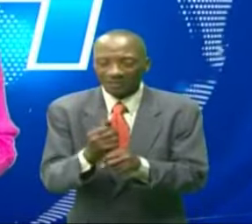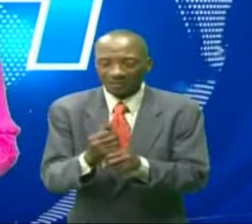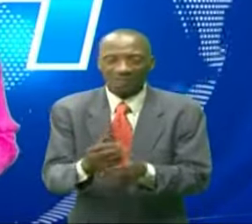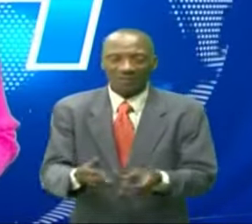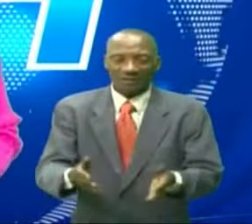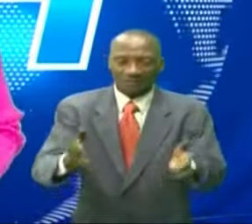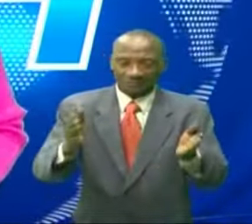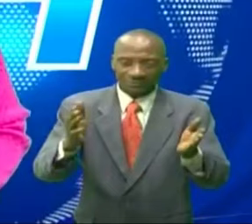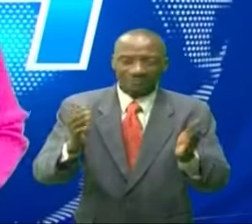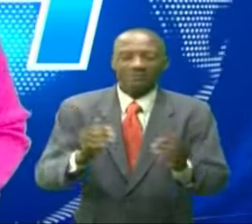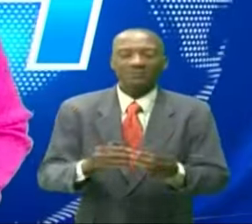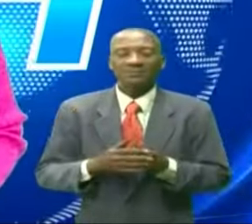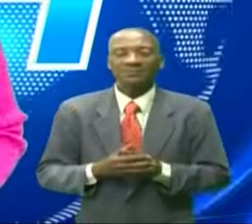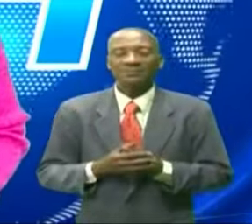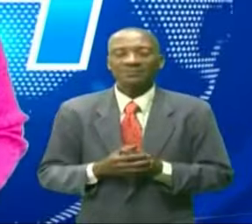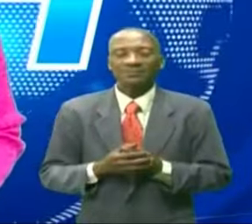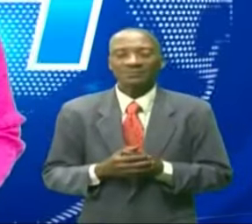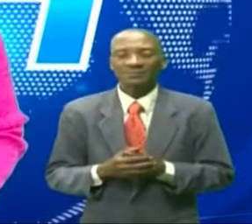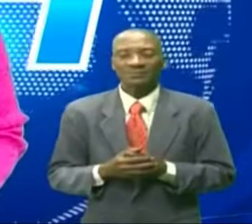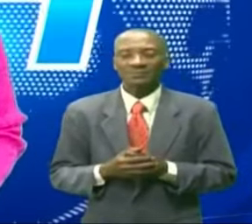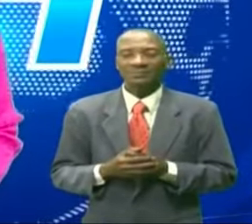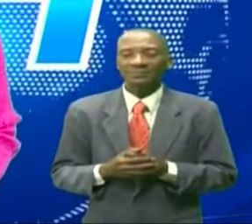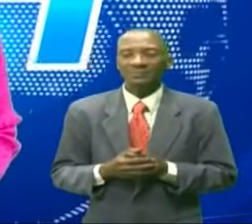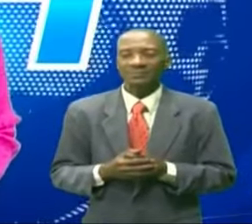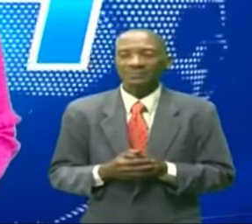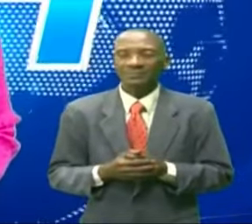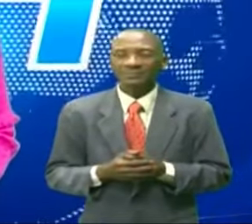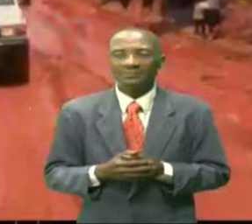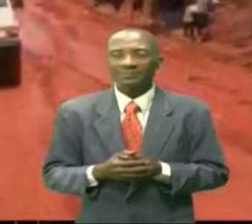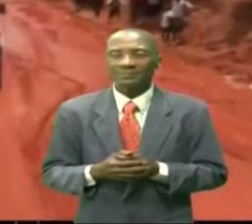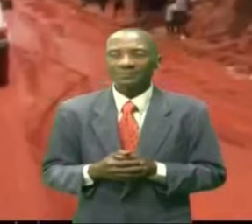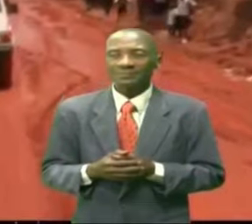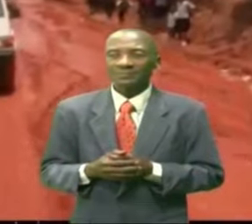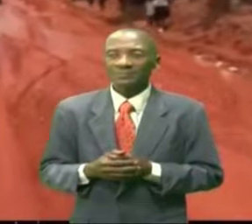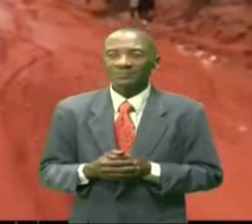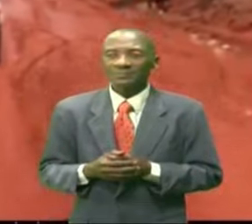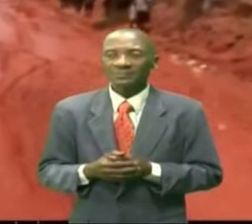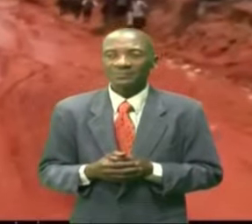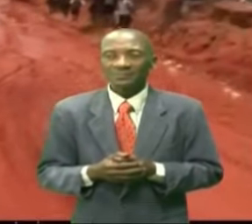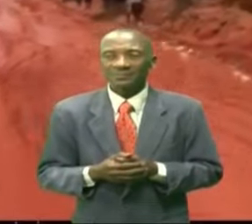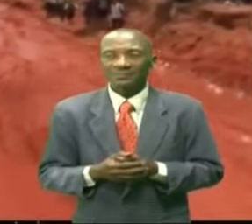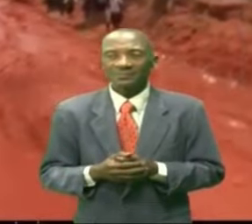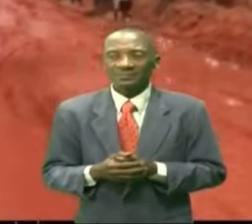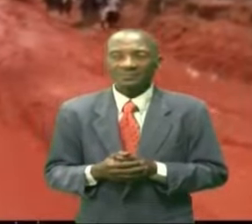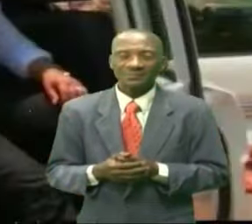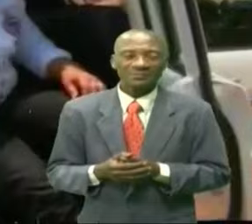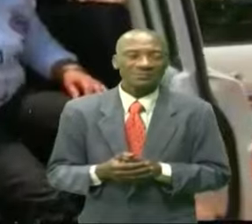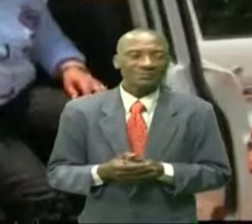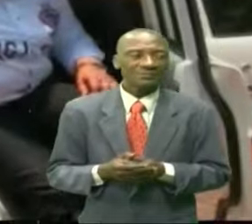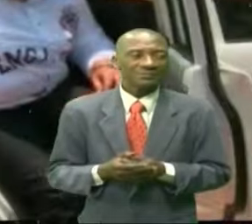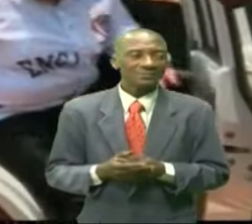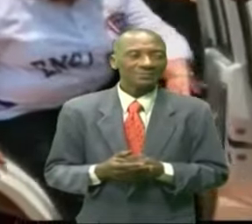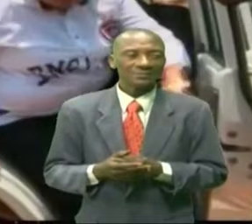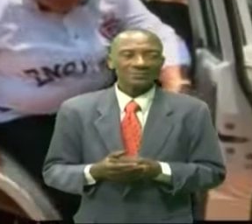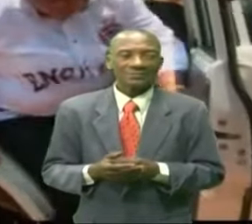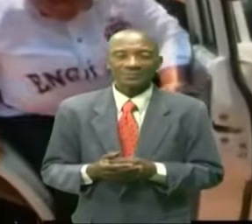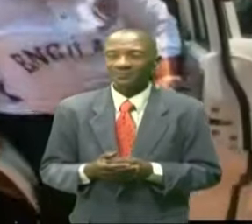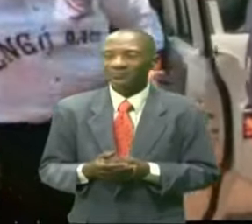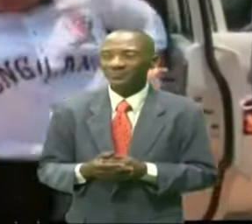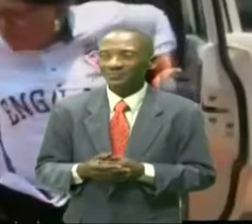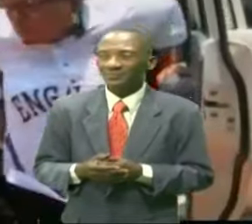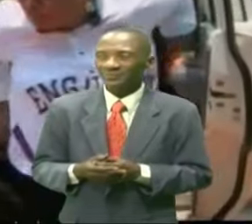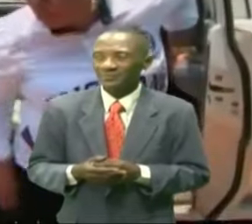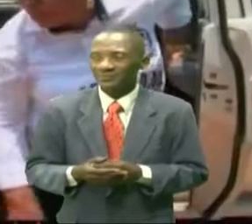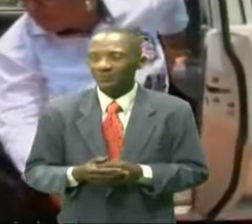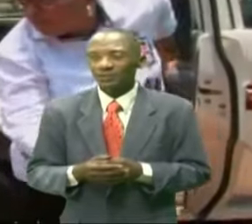fonds alloué et le temps consommé. Le gouverneur de province intérimaire du Kasaï oriental, Jili Kalenga Kabongo, a